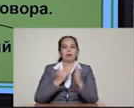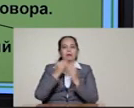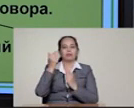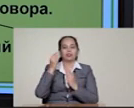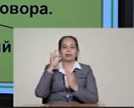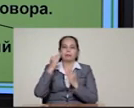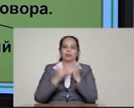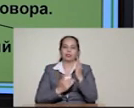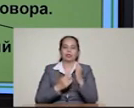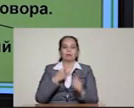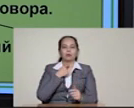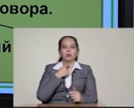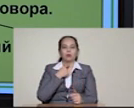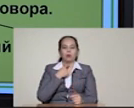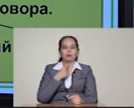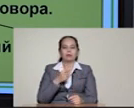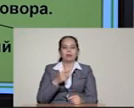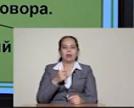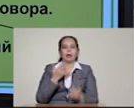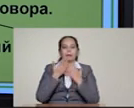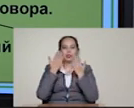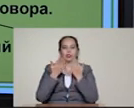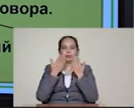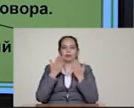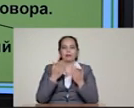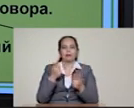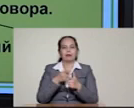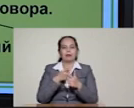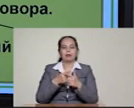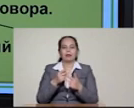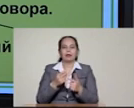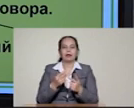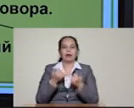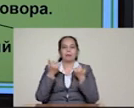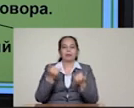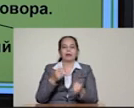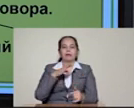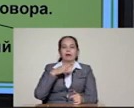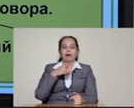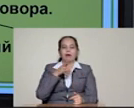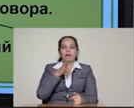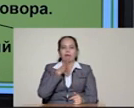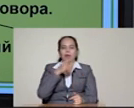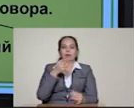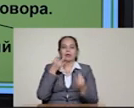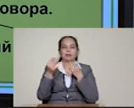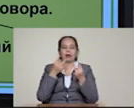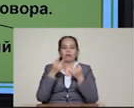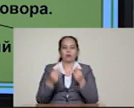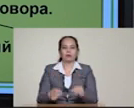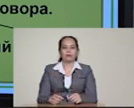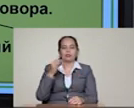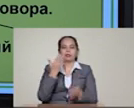повышением и понижением тона голоса при чтении или во время разговора. Если